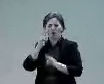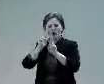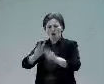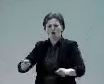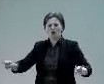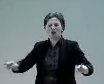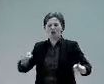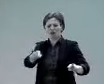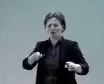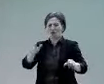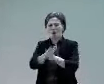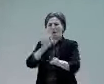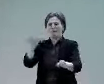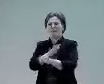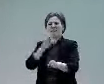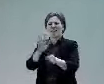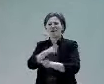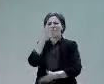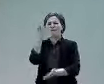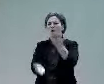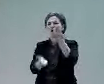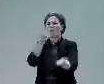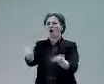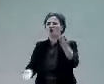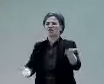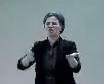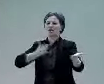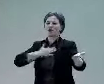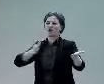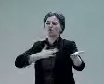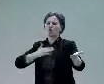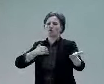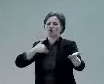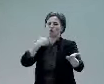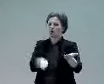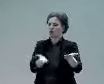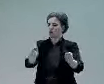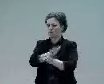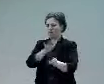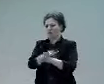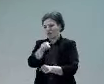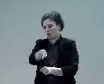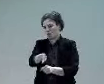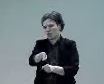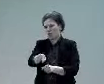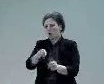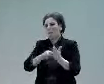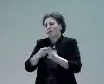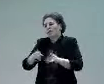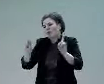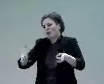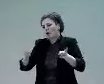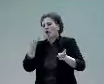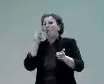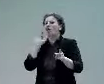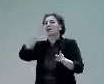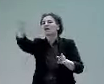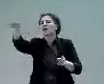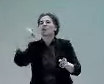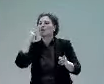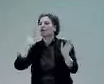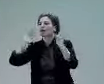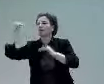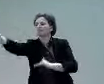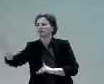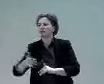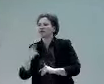po' sovraffollato di proposte personalistiche. Il problema è che dobbiamo volgere lo sguardo dall'altra parte,